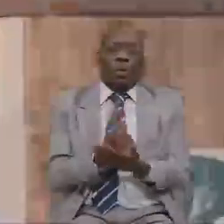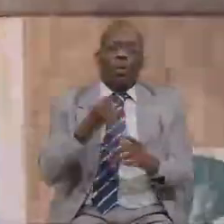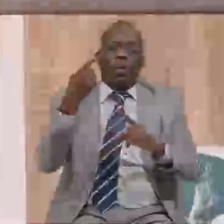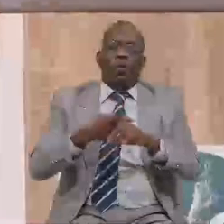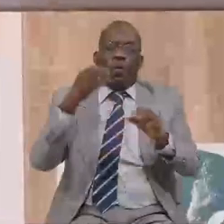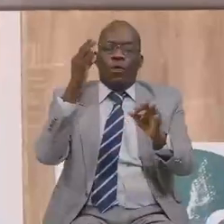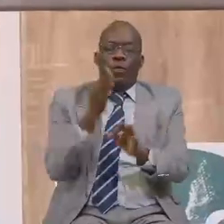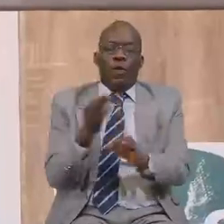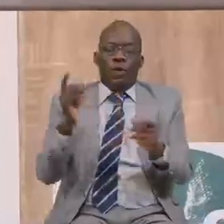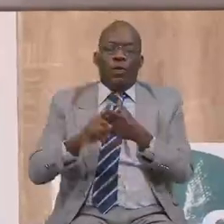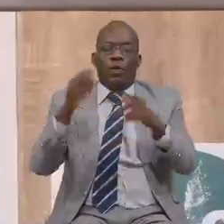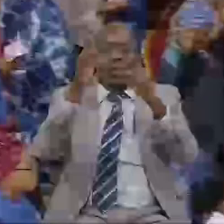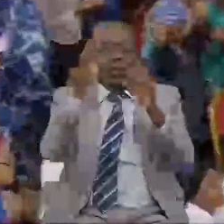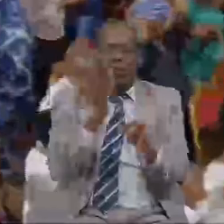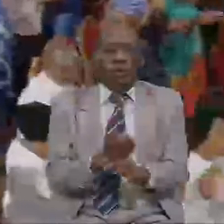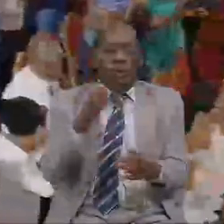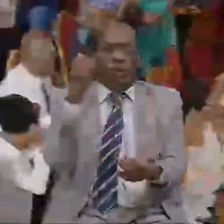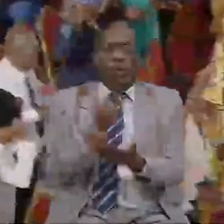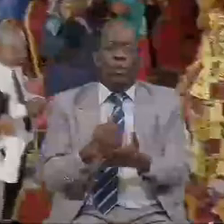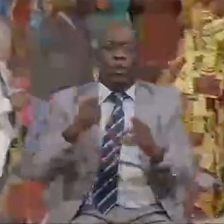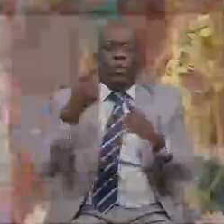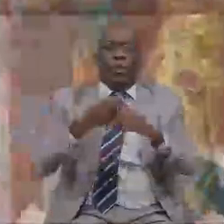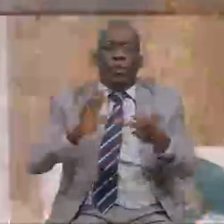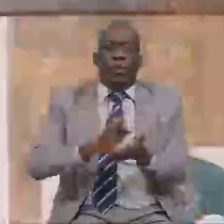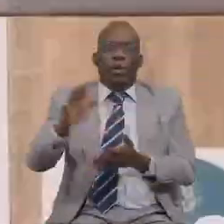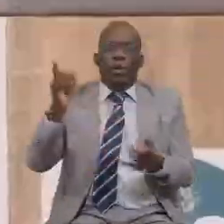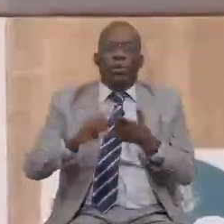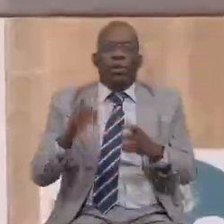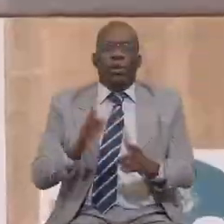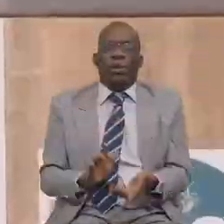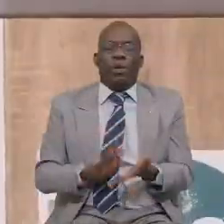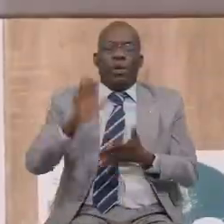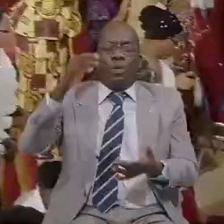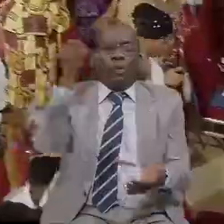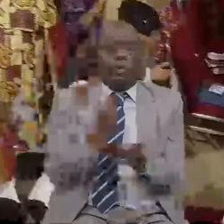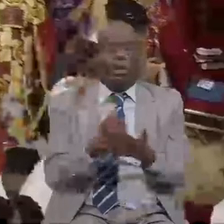gloire en gloire, de succès en succès.